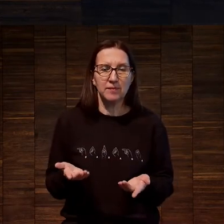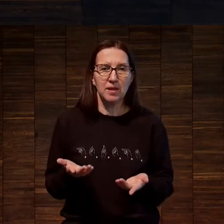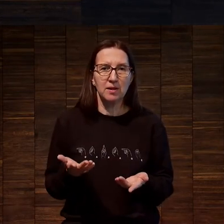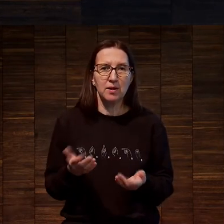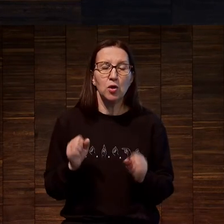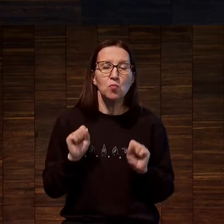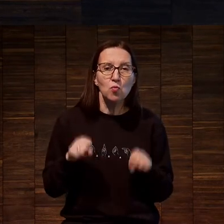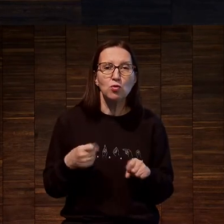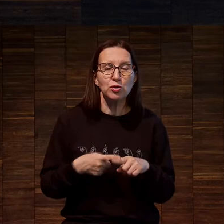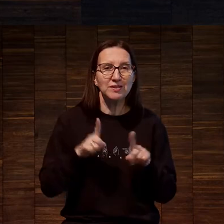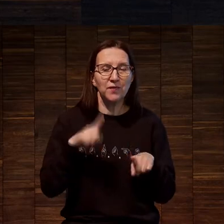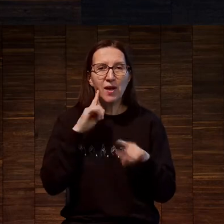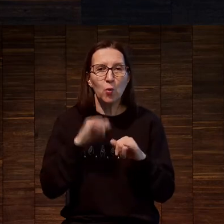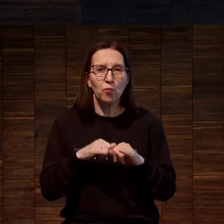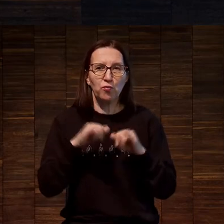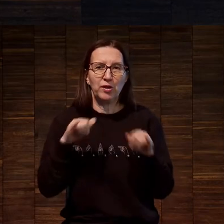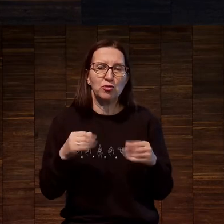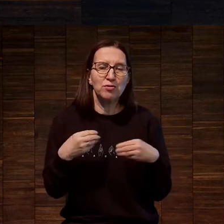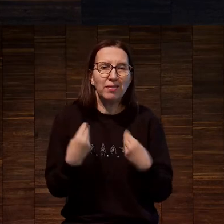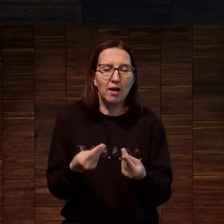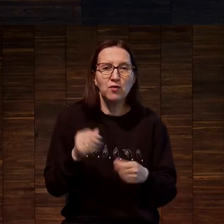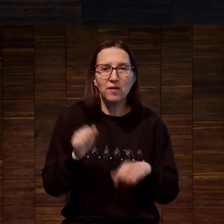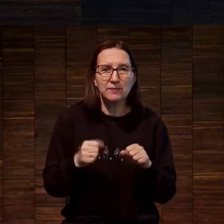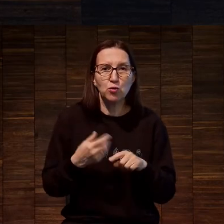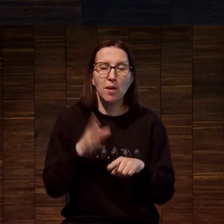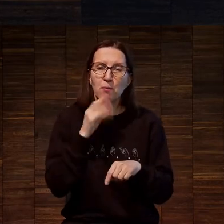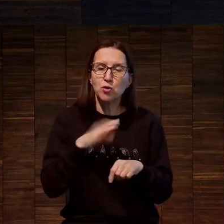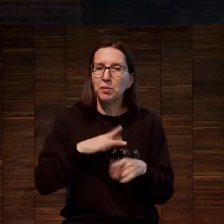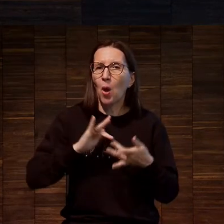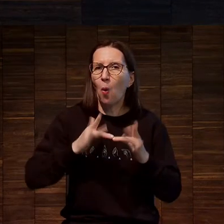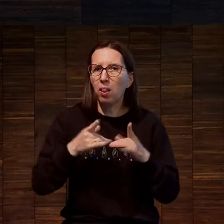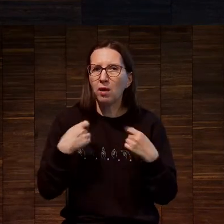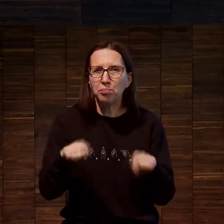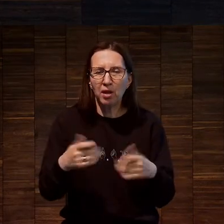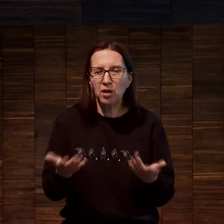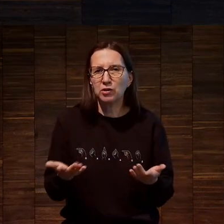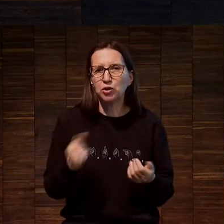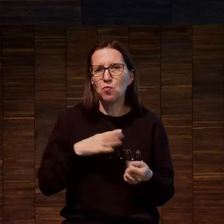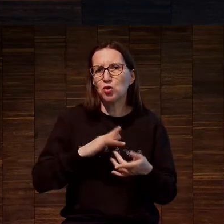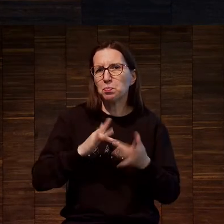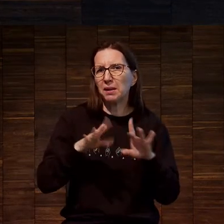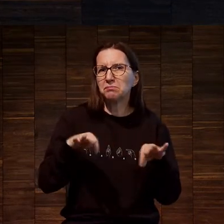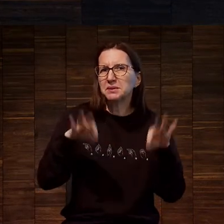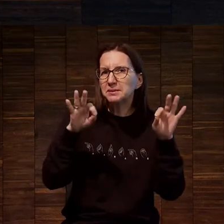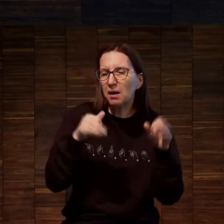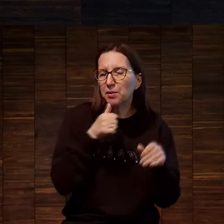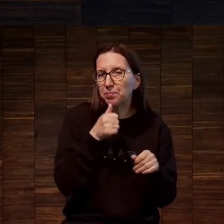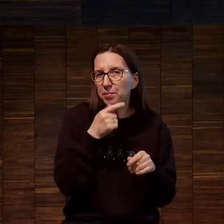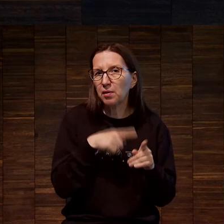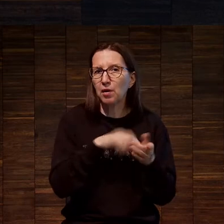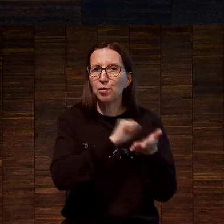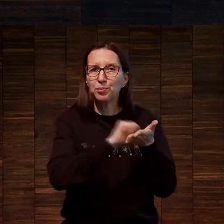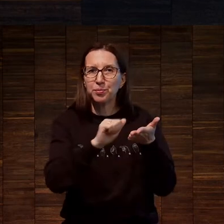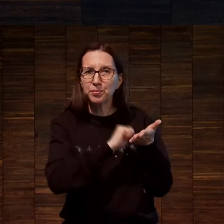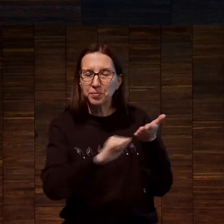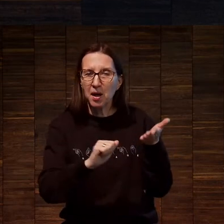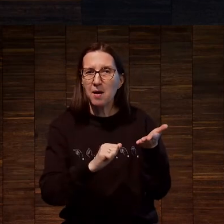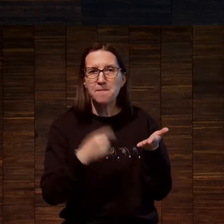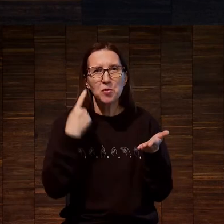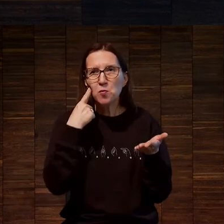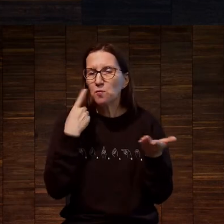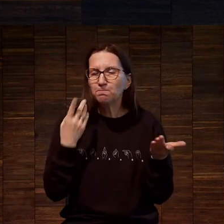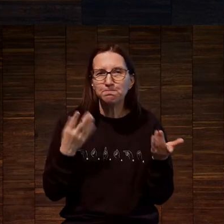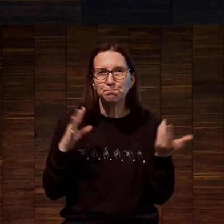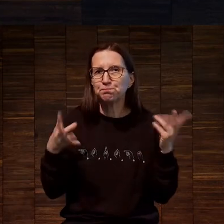который может расширить онлайн-продажи, онлайн-сайт, сайт, на который выложить все работы. Но мы не пришли